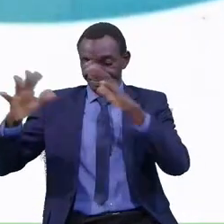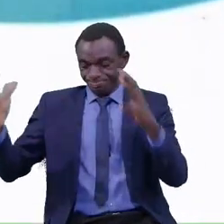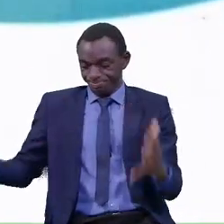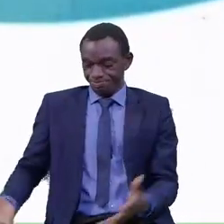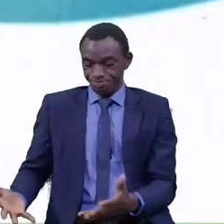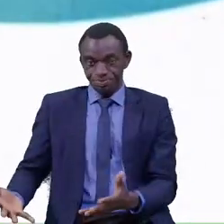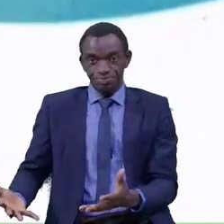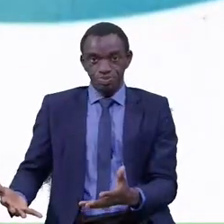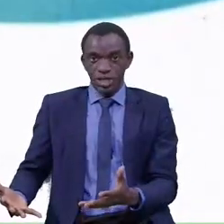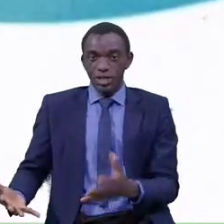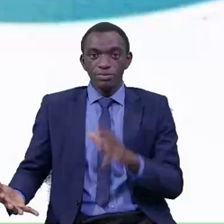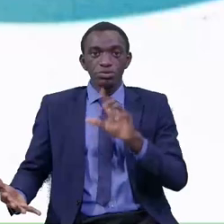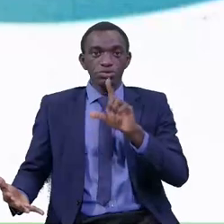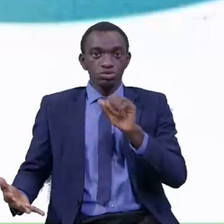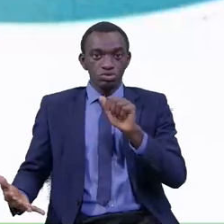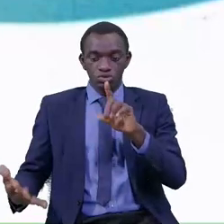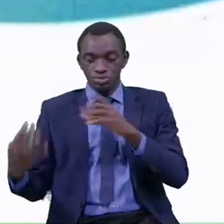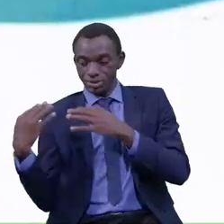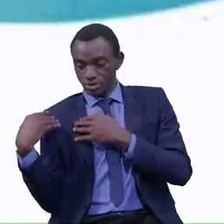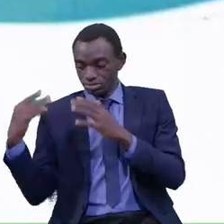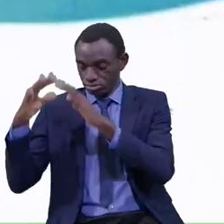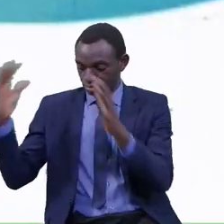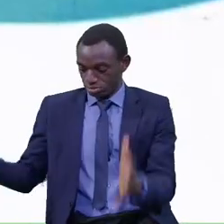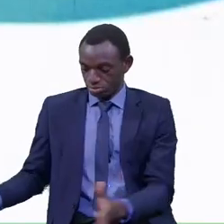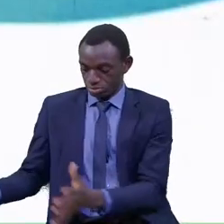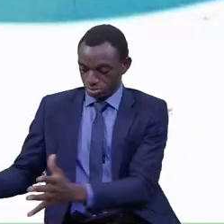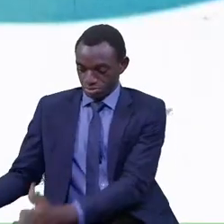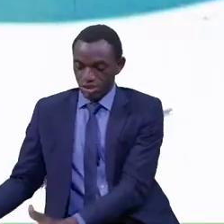Elle voulait un véhicule pour la, et elle avait